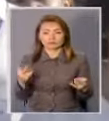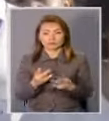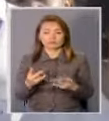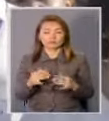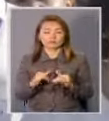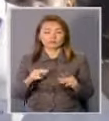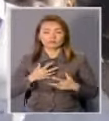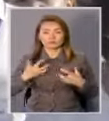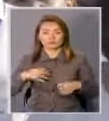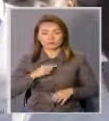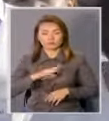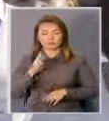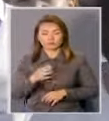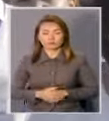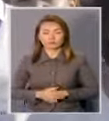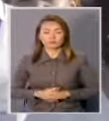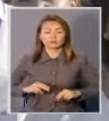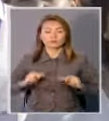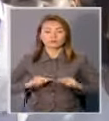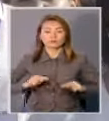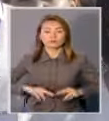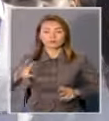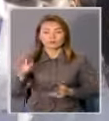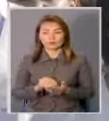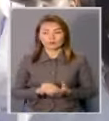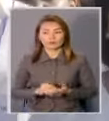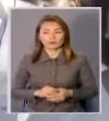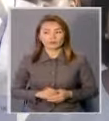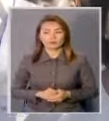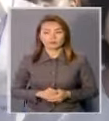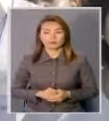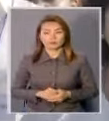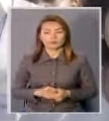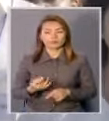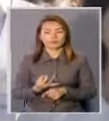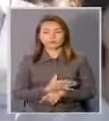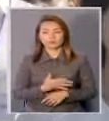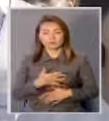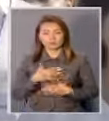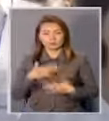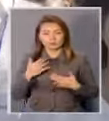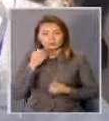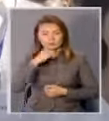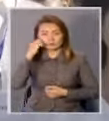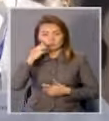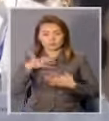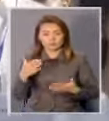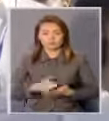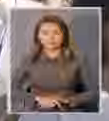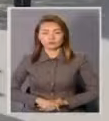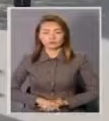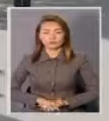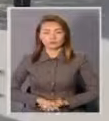көп еңбек етеді. Осындай ұстаздарымызға барлығыңыздың атынан ең біріншіден басымызды иіп, алғысымызды айтқымыз